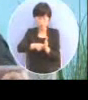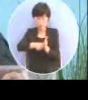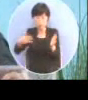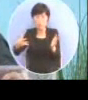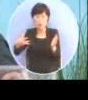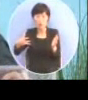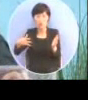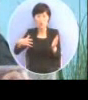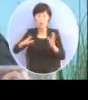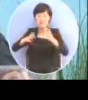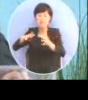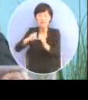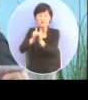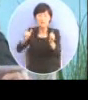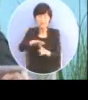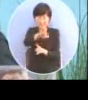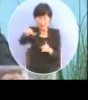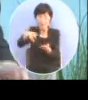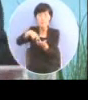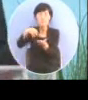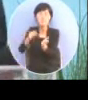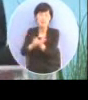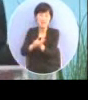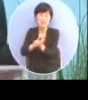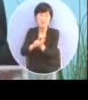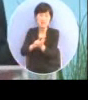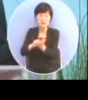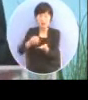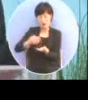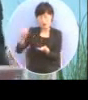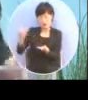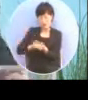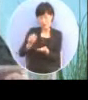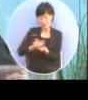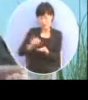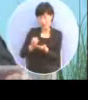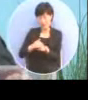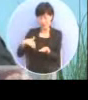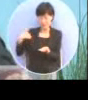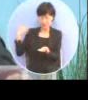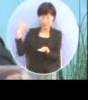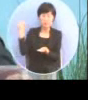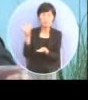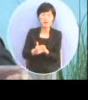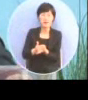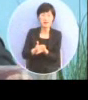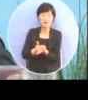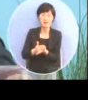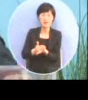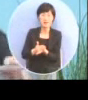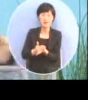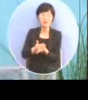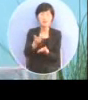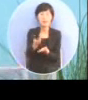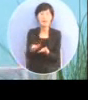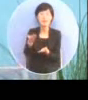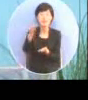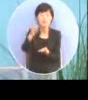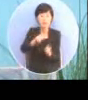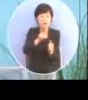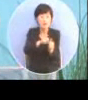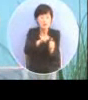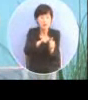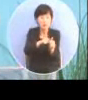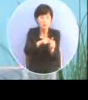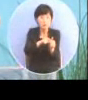cái tác giả của ông ta, các bạn trẻ trên thế giới đều yêu thích. 돈 많이 벌었어요. Ông ta kiếm cũng rất nhiều tiền. 그런데도 이 사람이 자기가 평소에